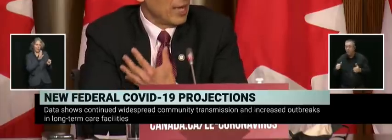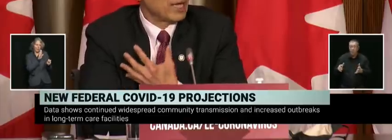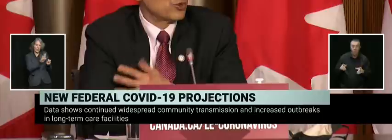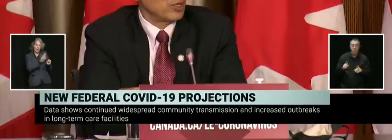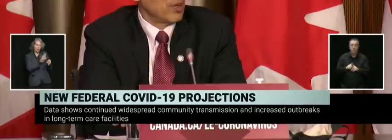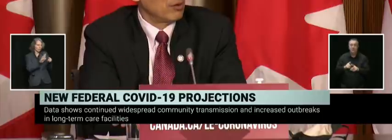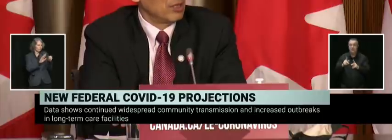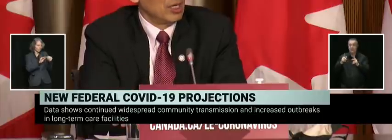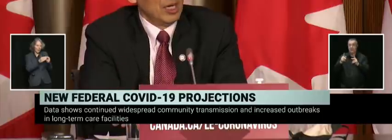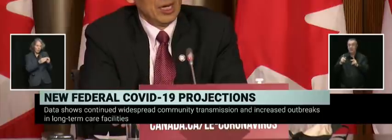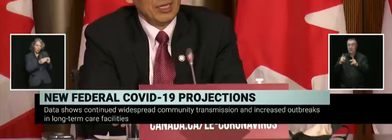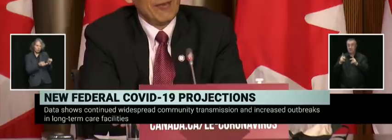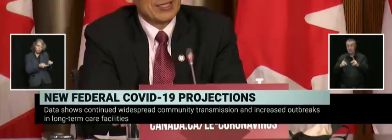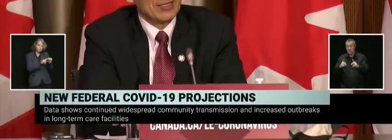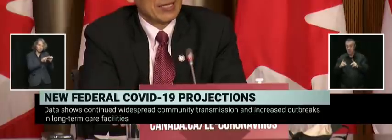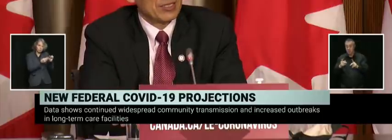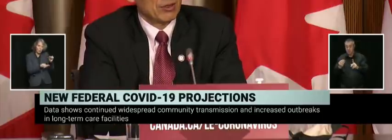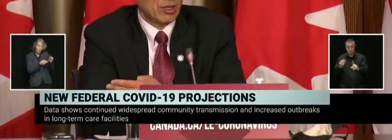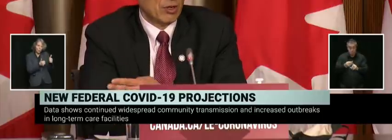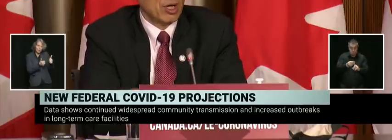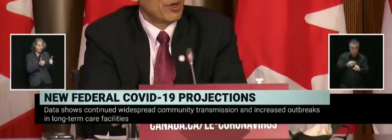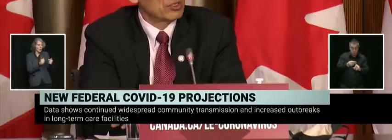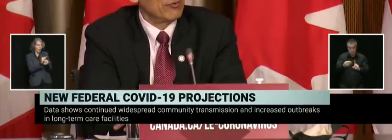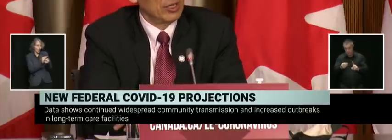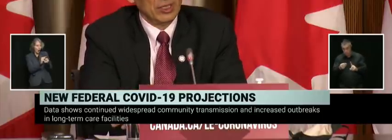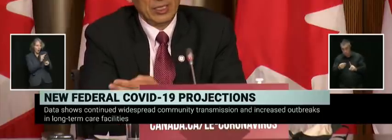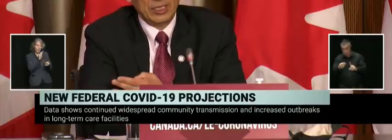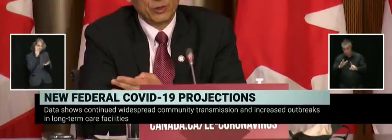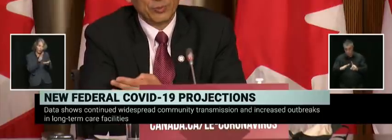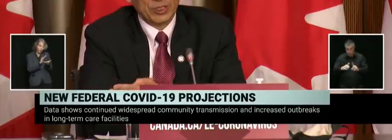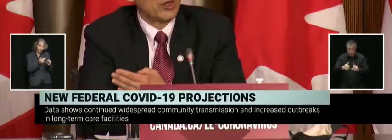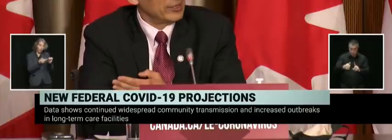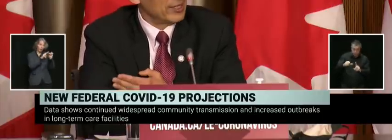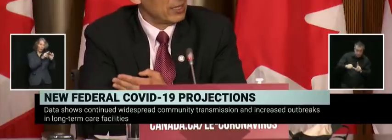autres actuellement. La vaccination, on commence